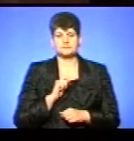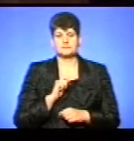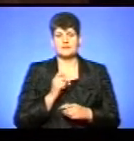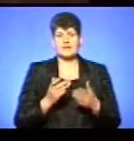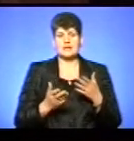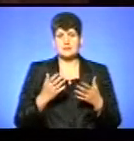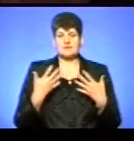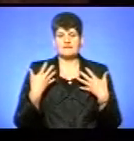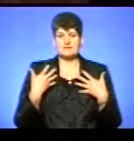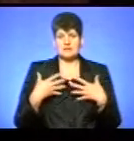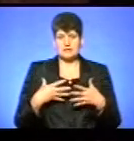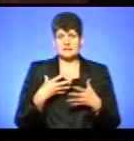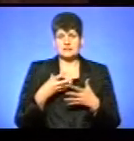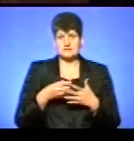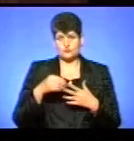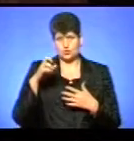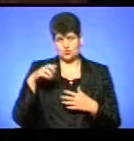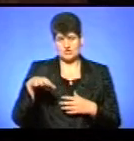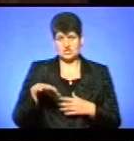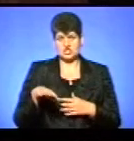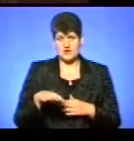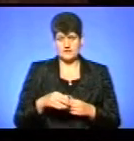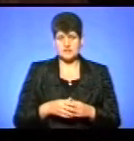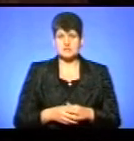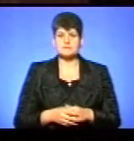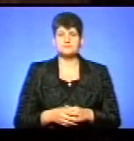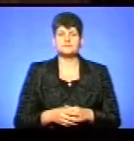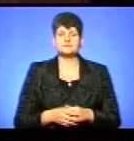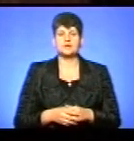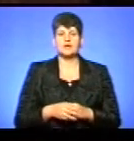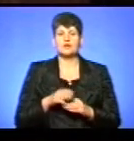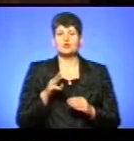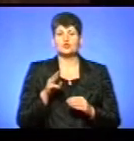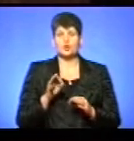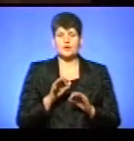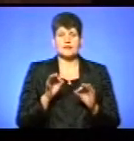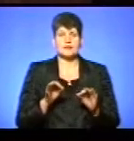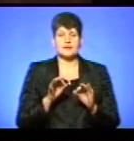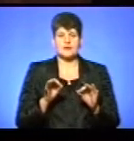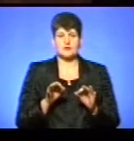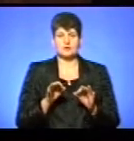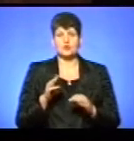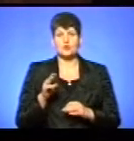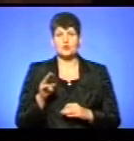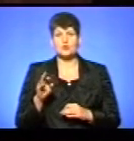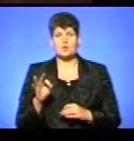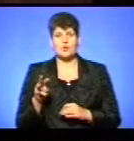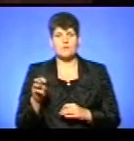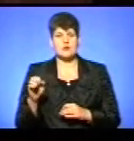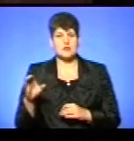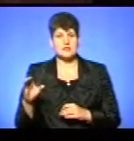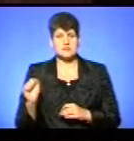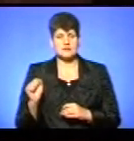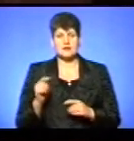якби втратила свою державність, то ніякого ні Томаса,